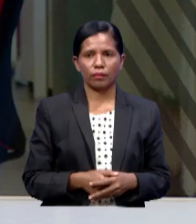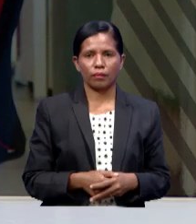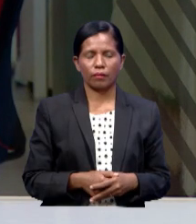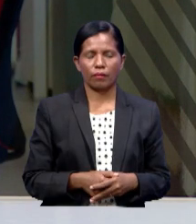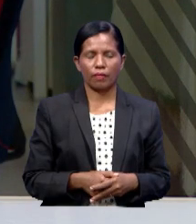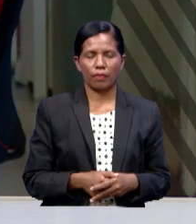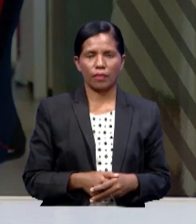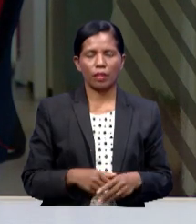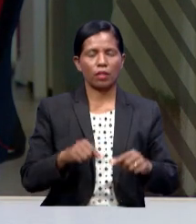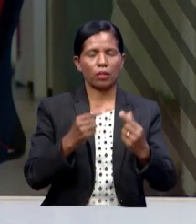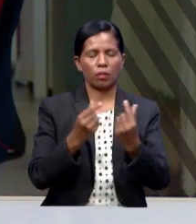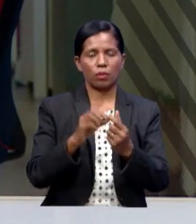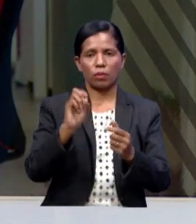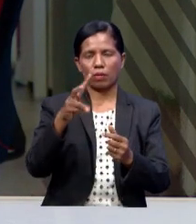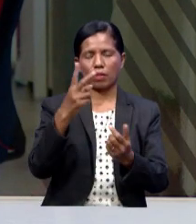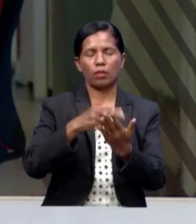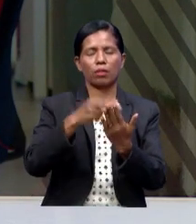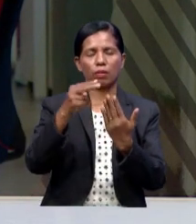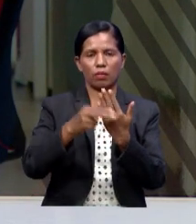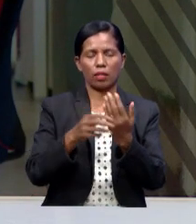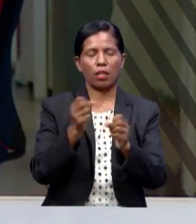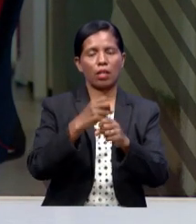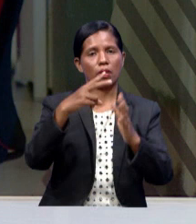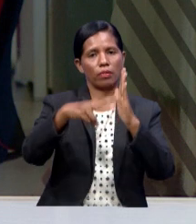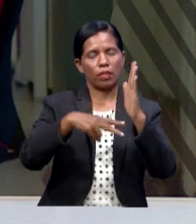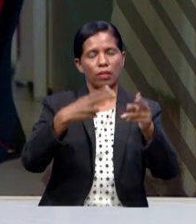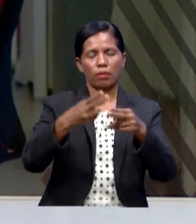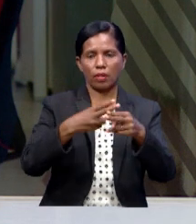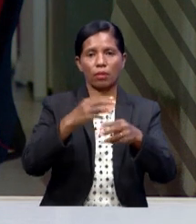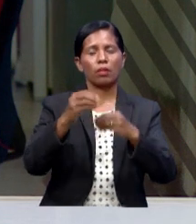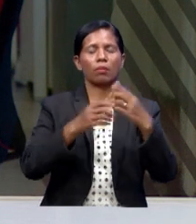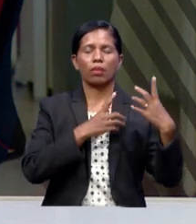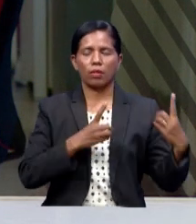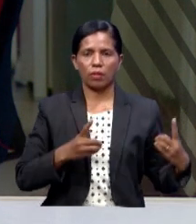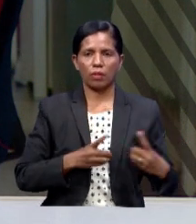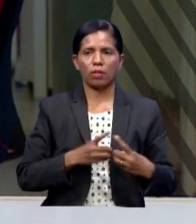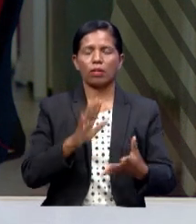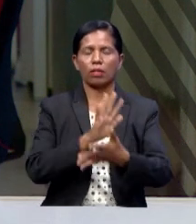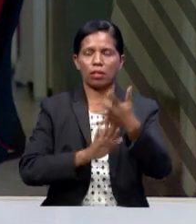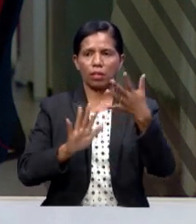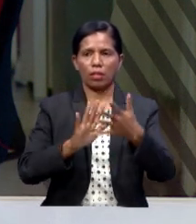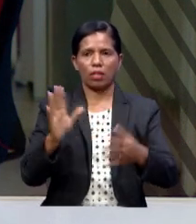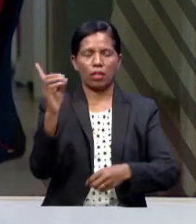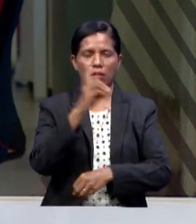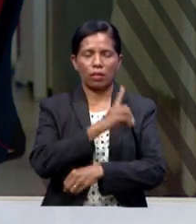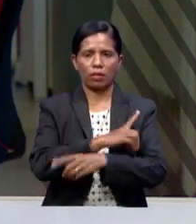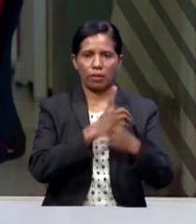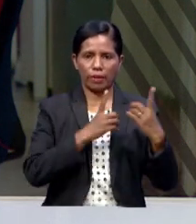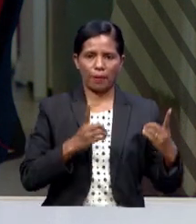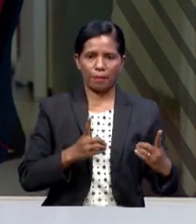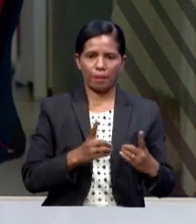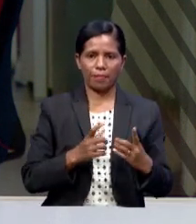Komite 12 de novembro lança filme Badak Konaba Doming, hodi comemora lorong Valentine.